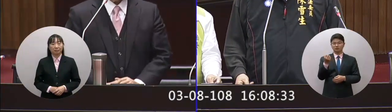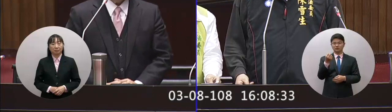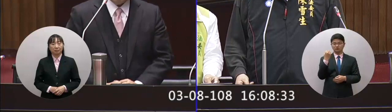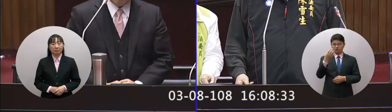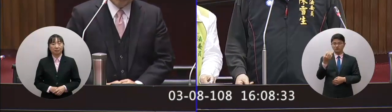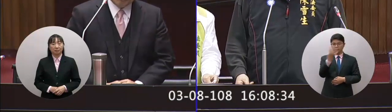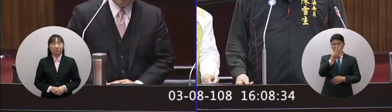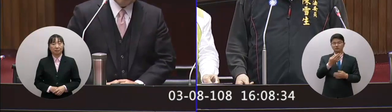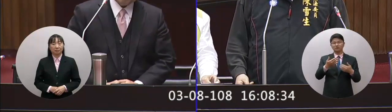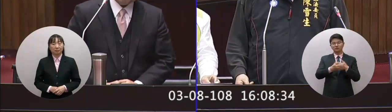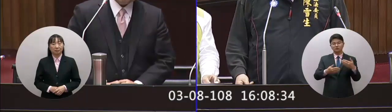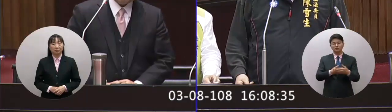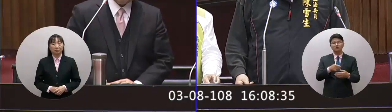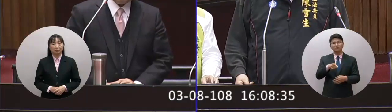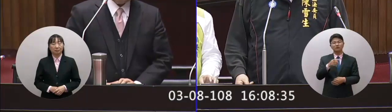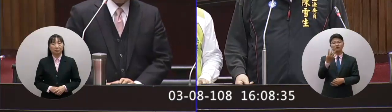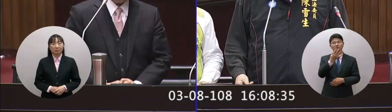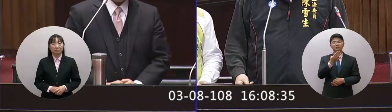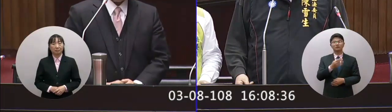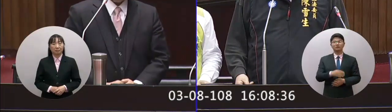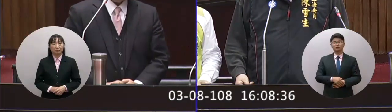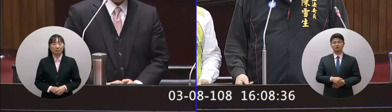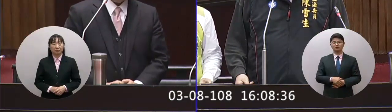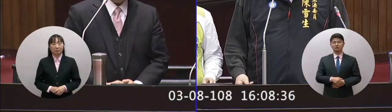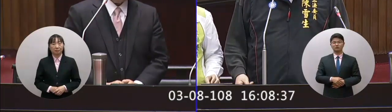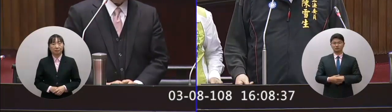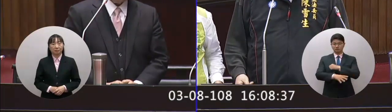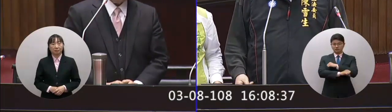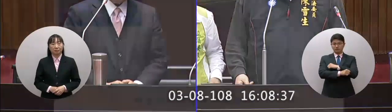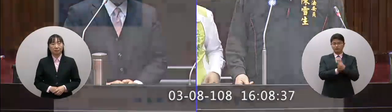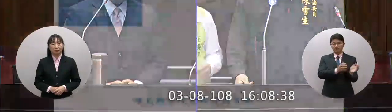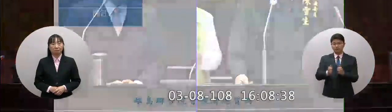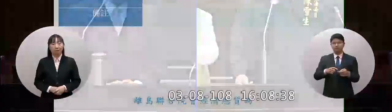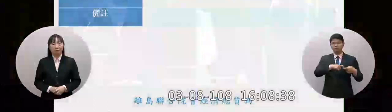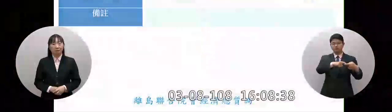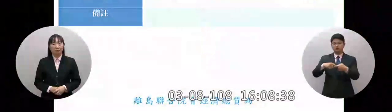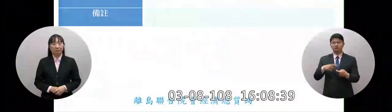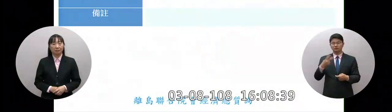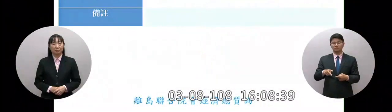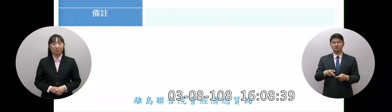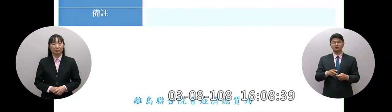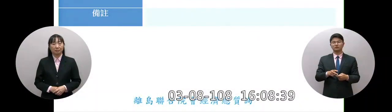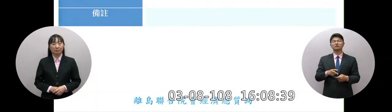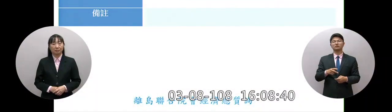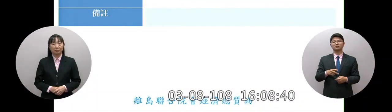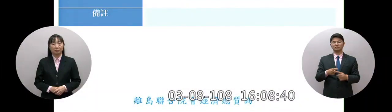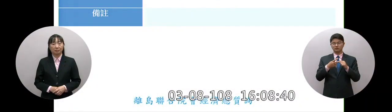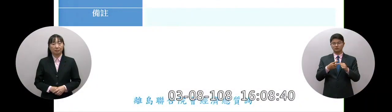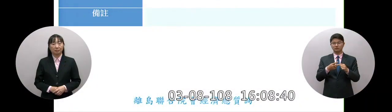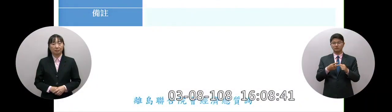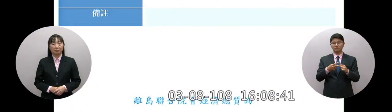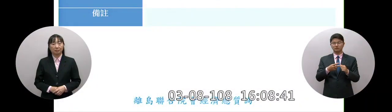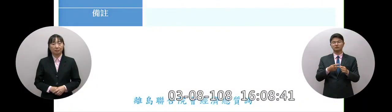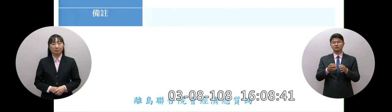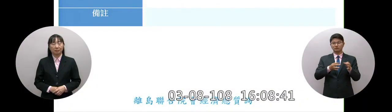新四通哈。所谓新四通，就是基础建设联通，还有提升经贸合